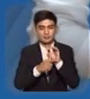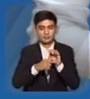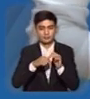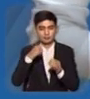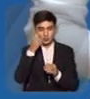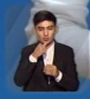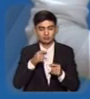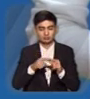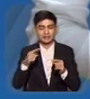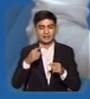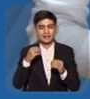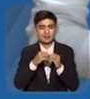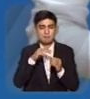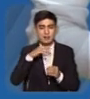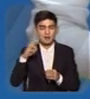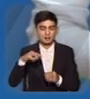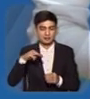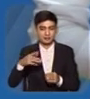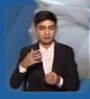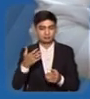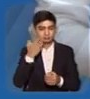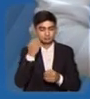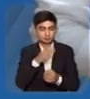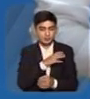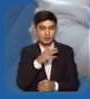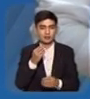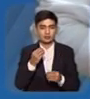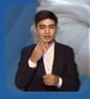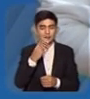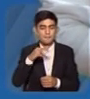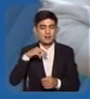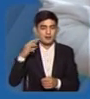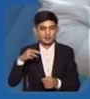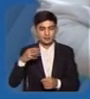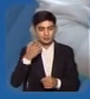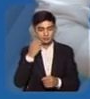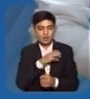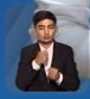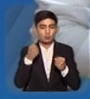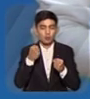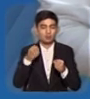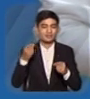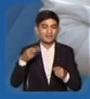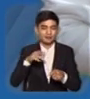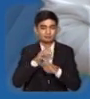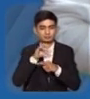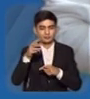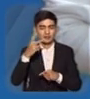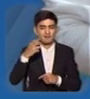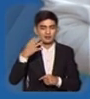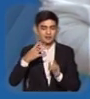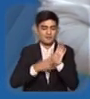тенге. Поступление в госказну – почти 3 миллиарда тенге. Отчисления для развития спорта – 290